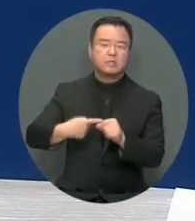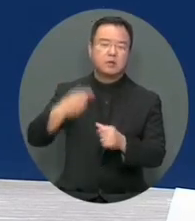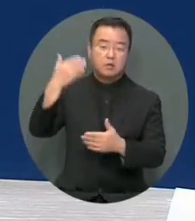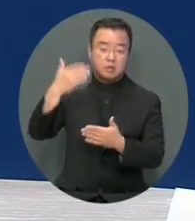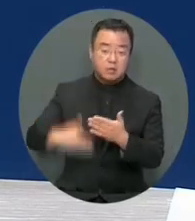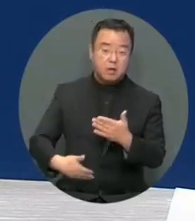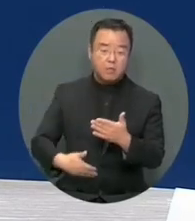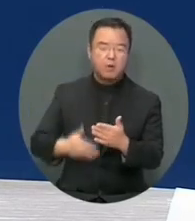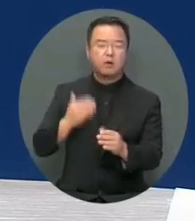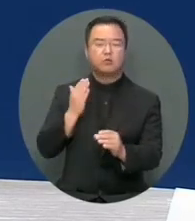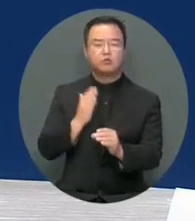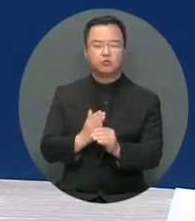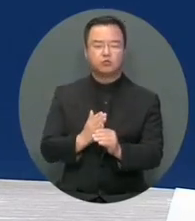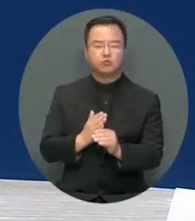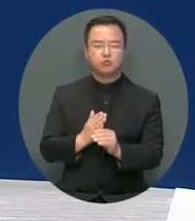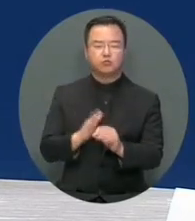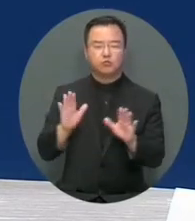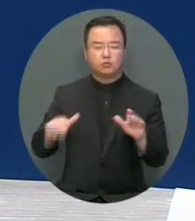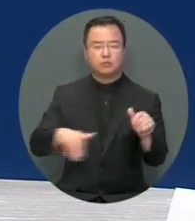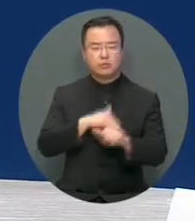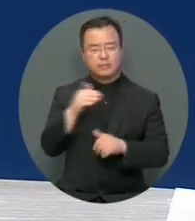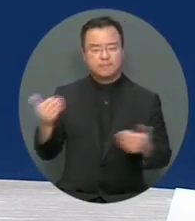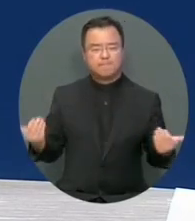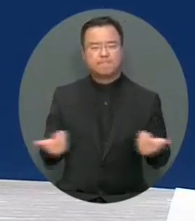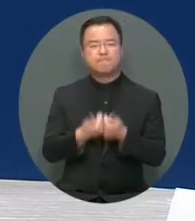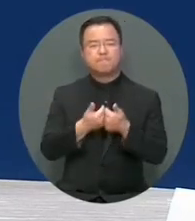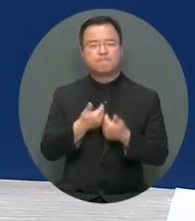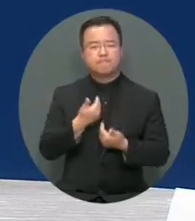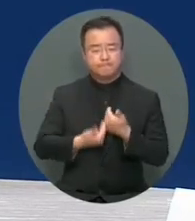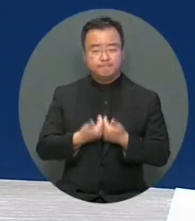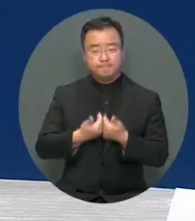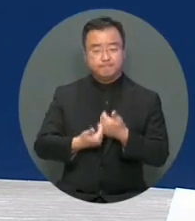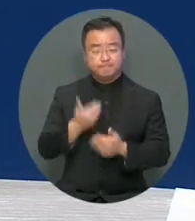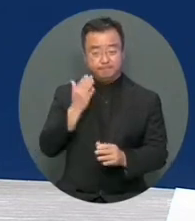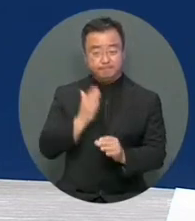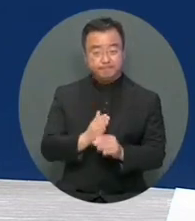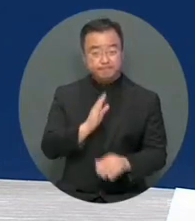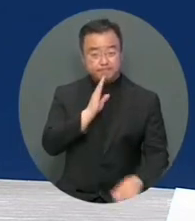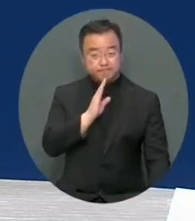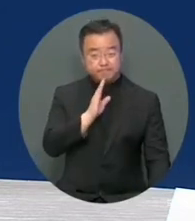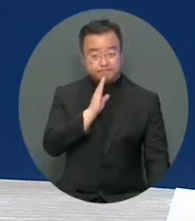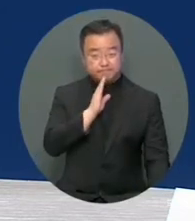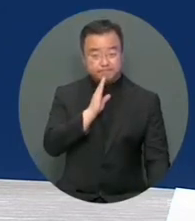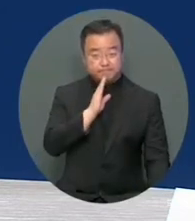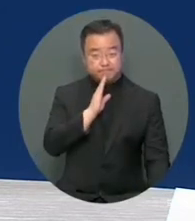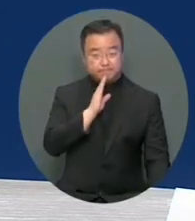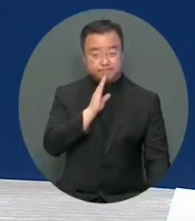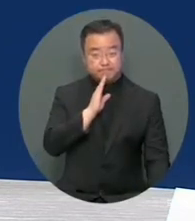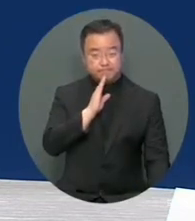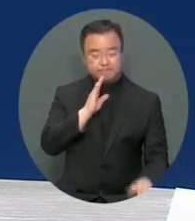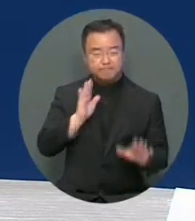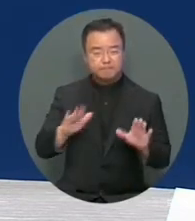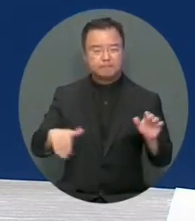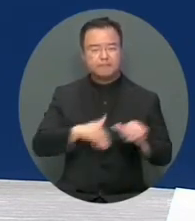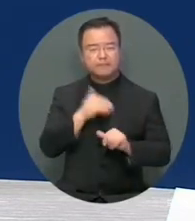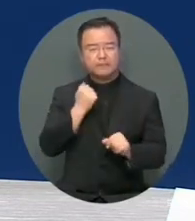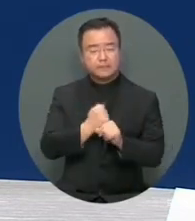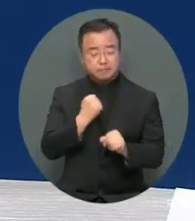하니까 이런 극한 대립이 빚어지고 있는데, 이런 극한 대립을